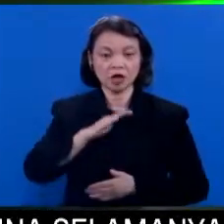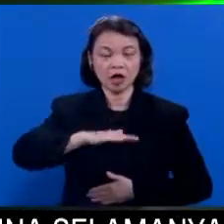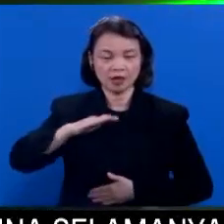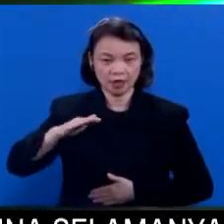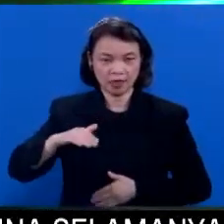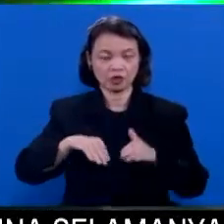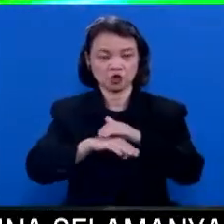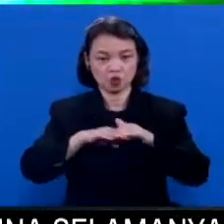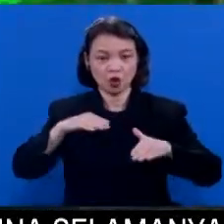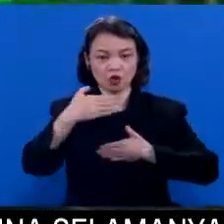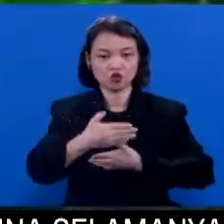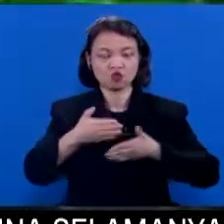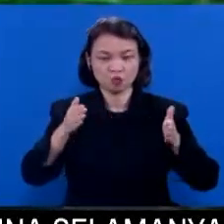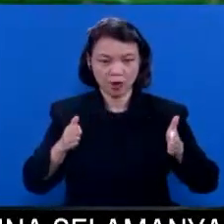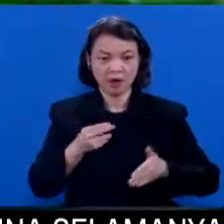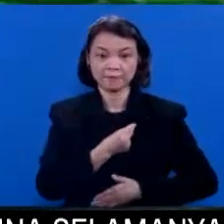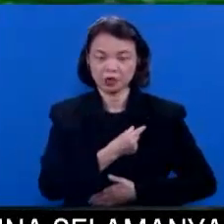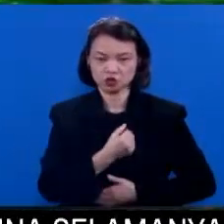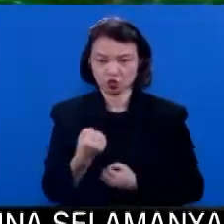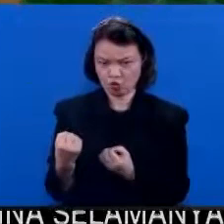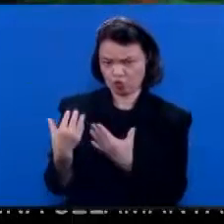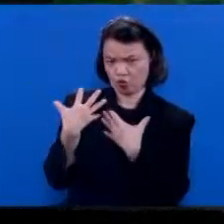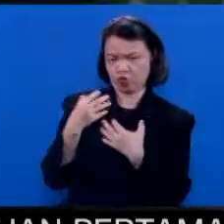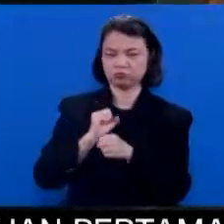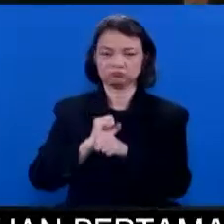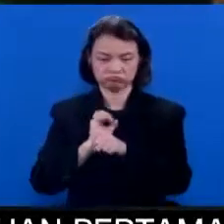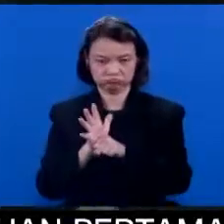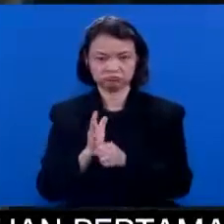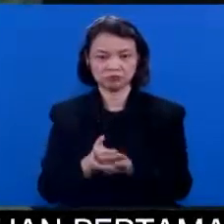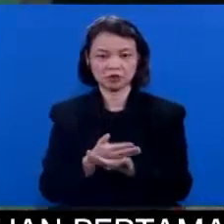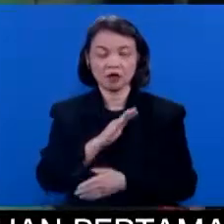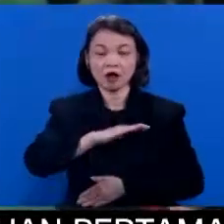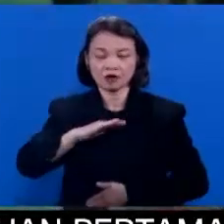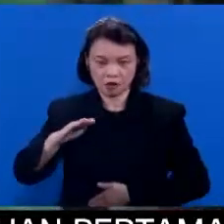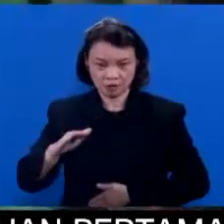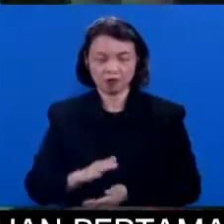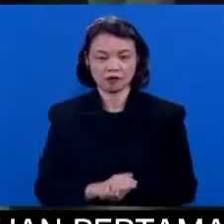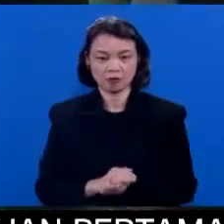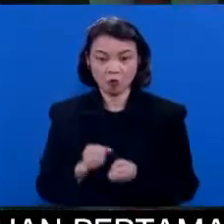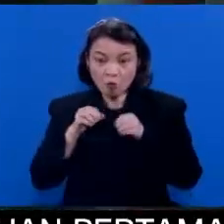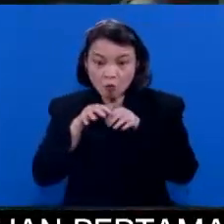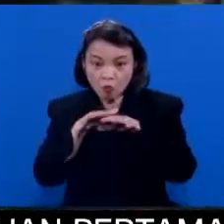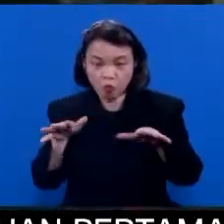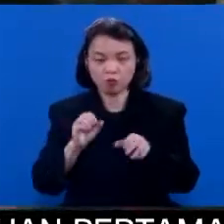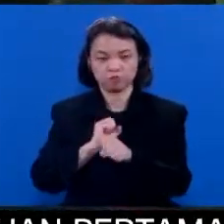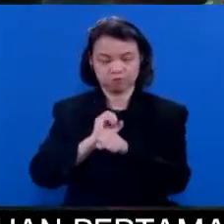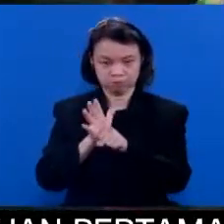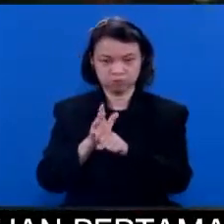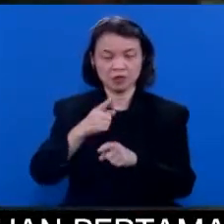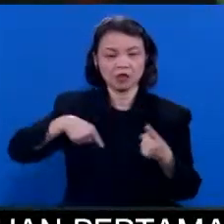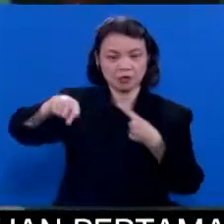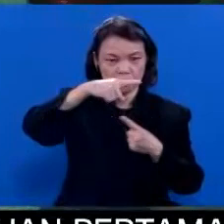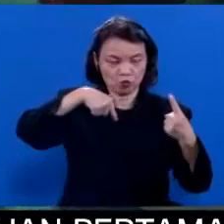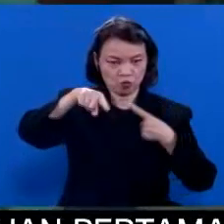di luar rumah selain beresiko terkena COVID-19, mereka juga berpotensi untuk menularkan virus corona ke lingkungan